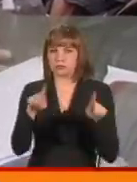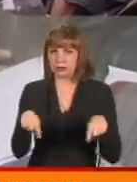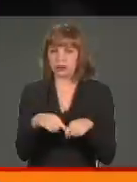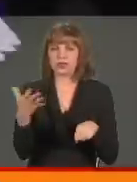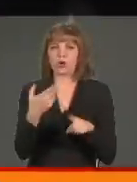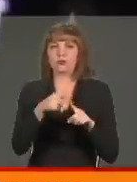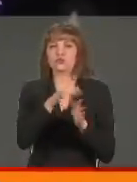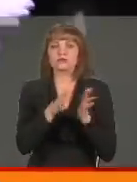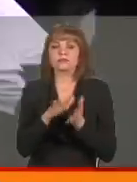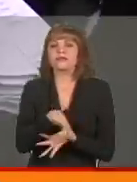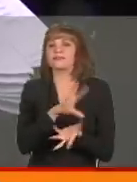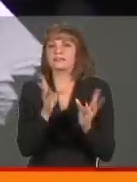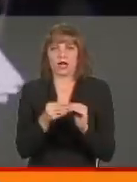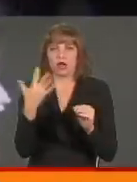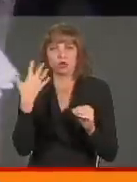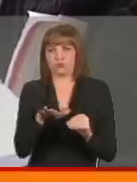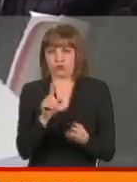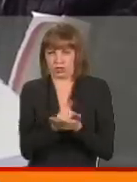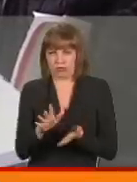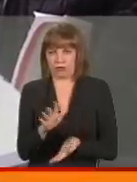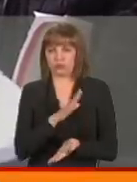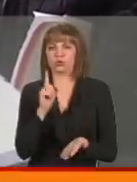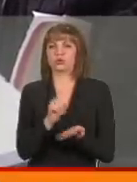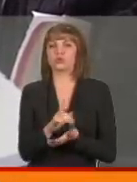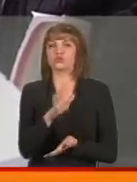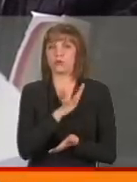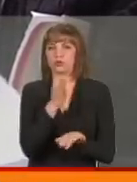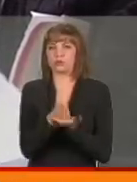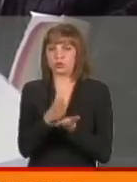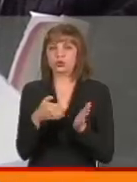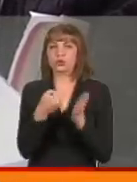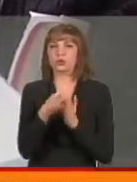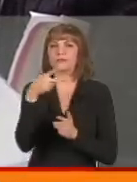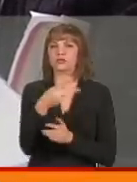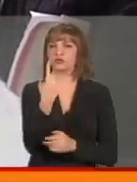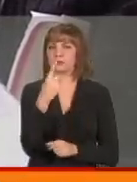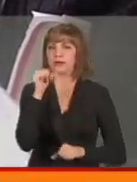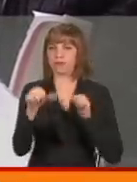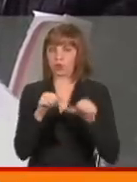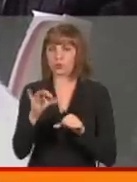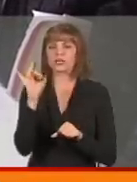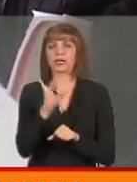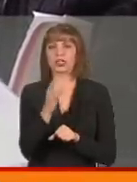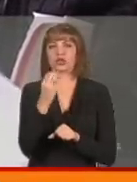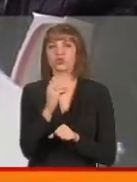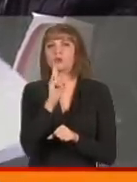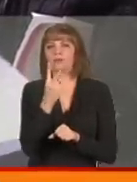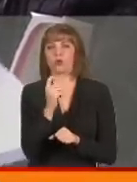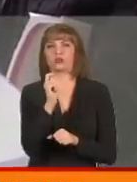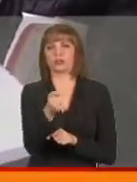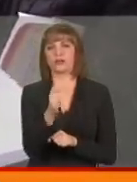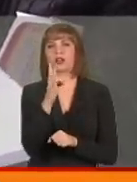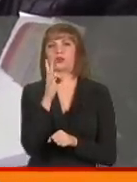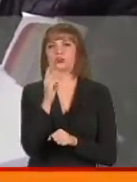цього звалища взагалі вже не має бути. Должна була просуществувати до 2001 року і ще 2 роки давалось